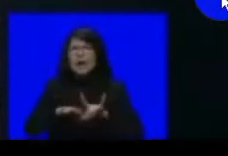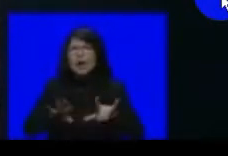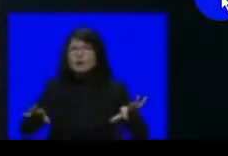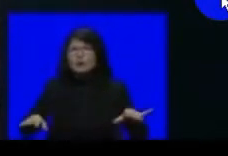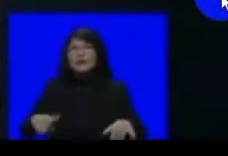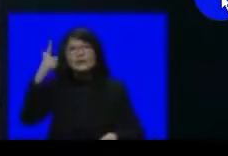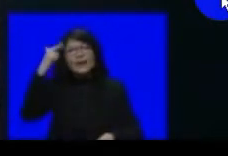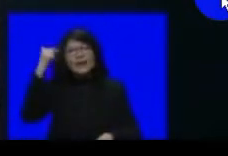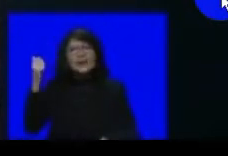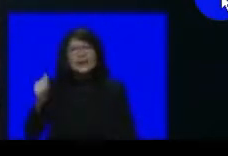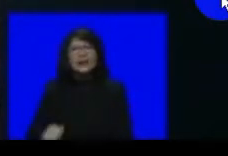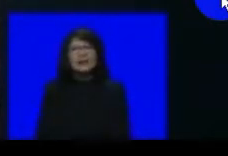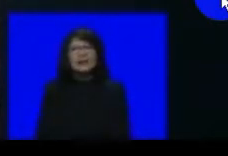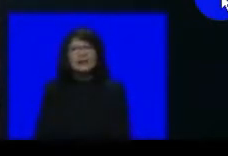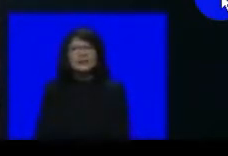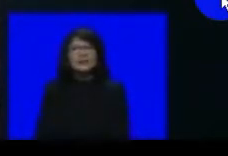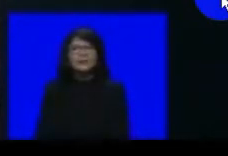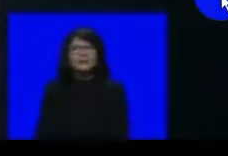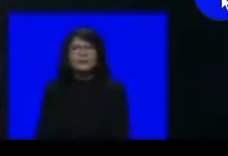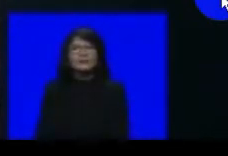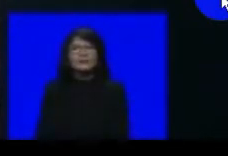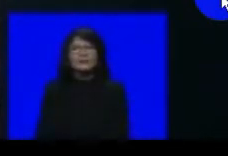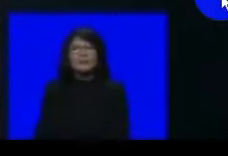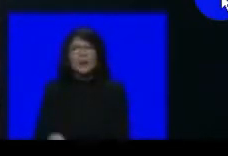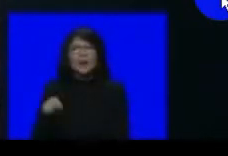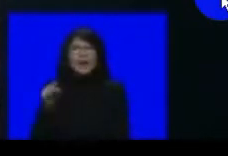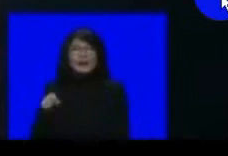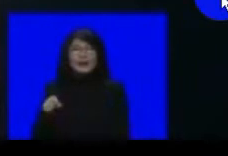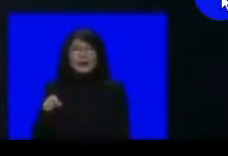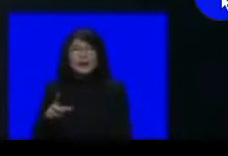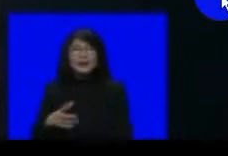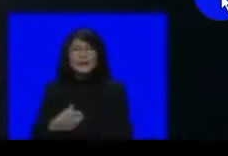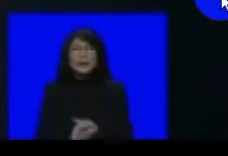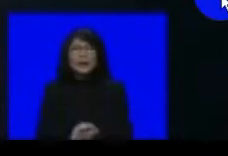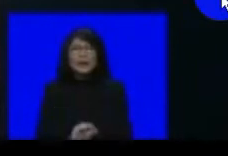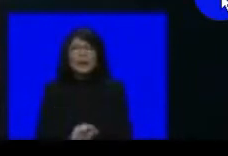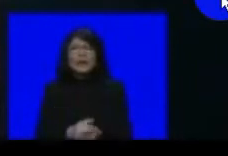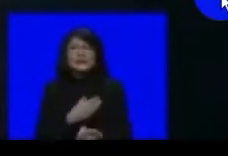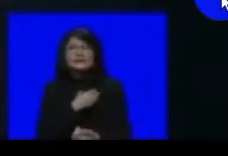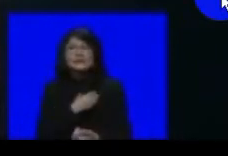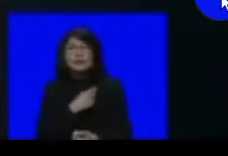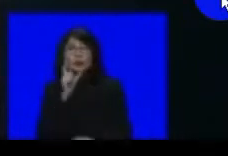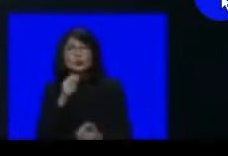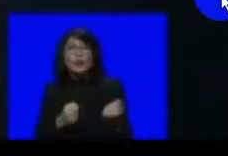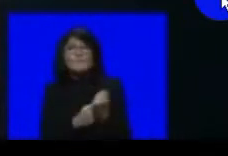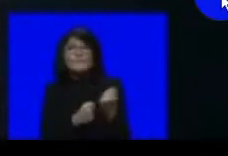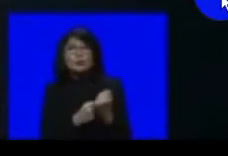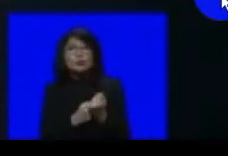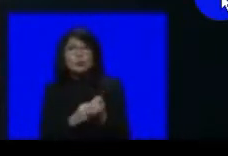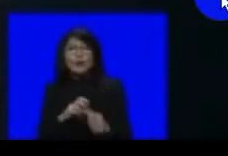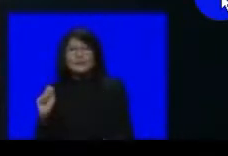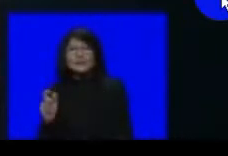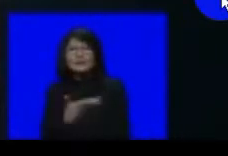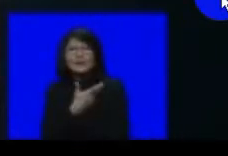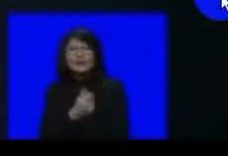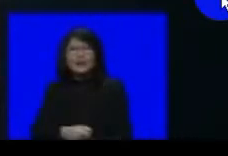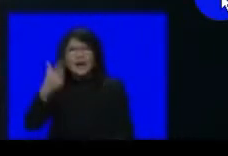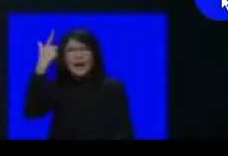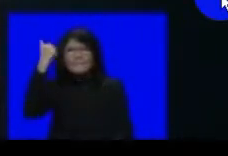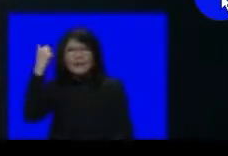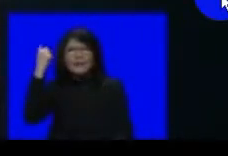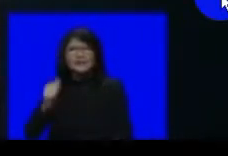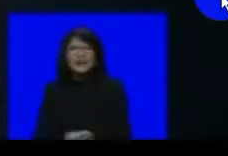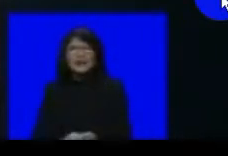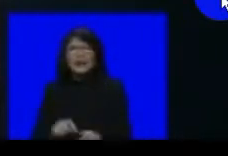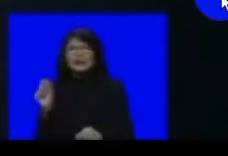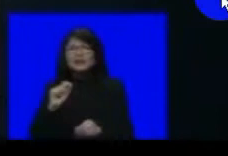siswa belajar sehingga ini adalah sifatnya untuk mendukung percepatan